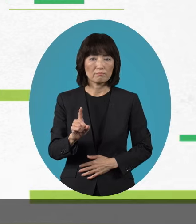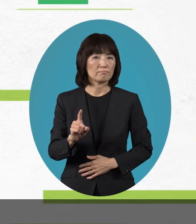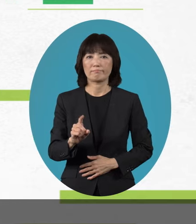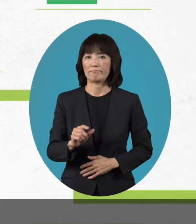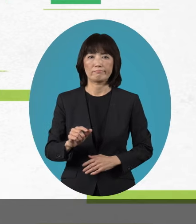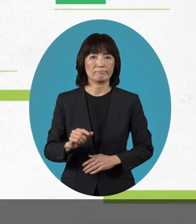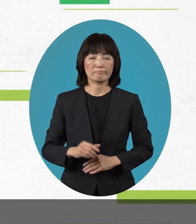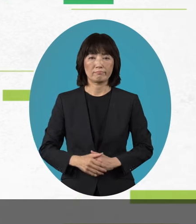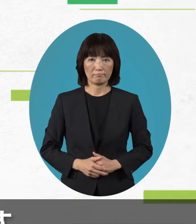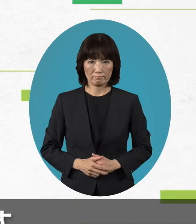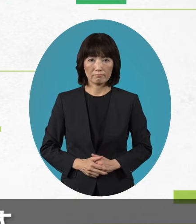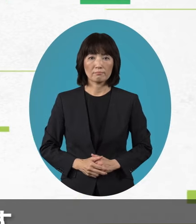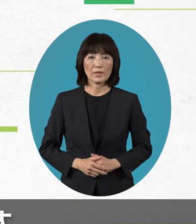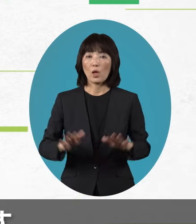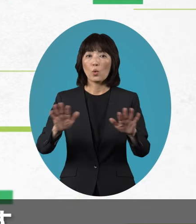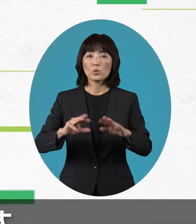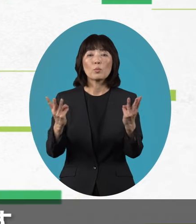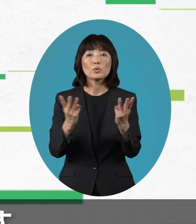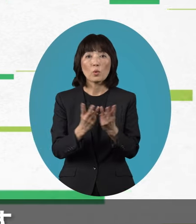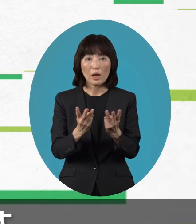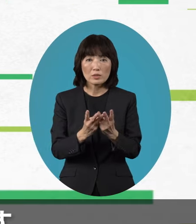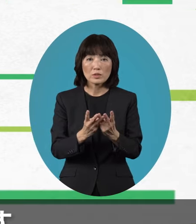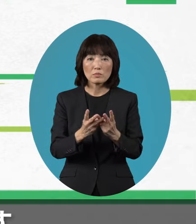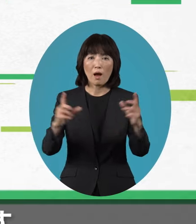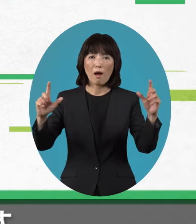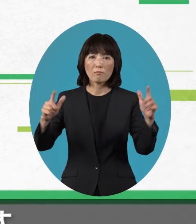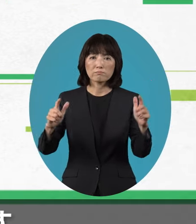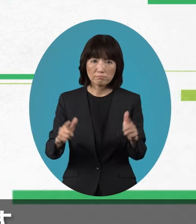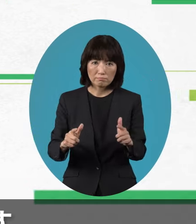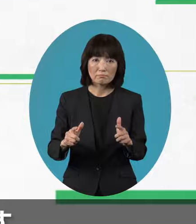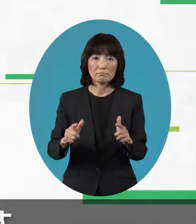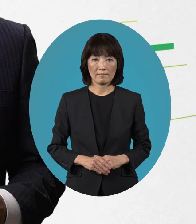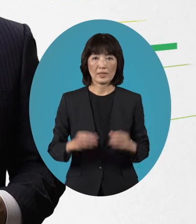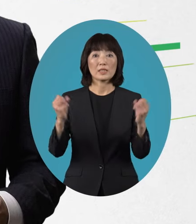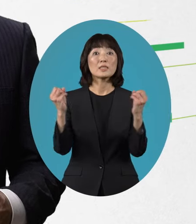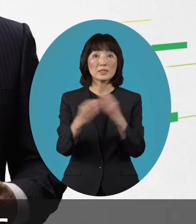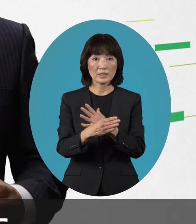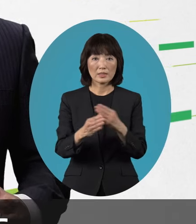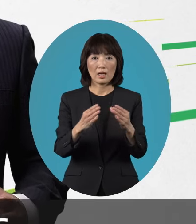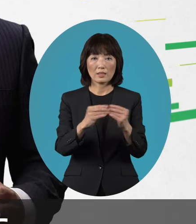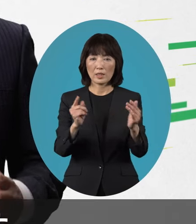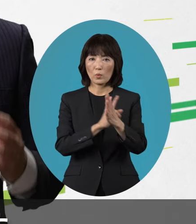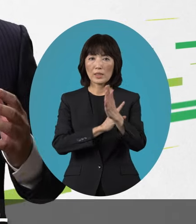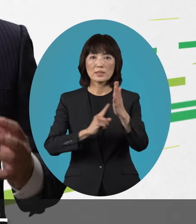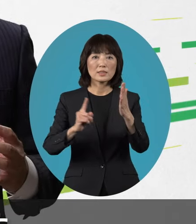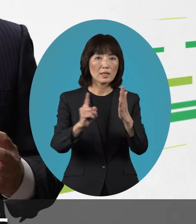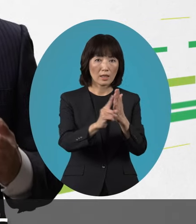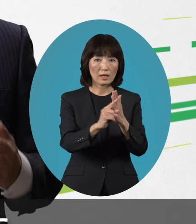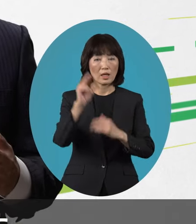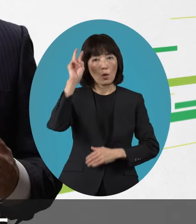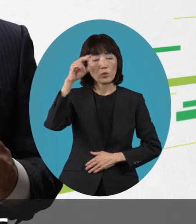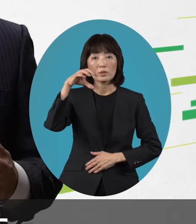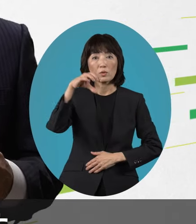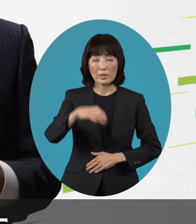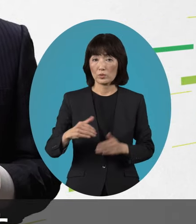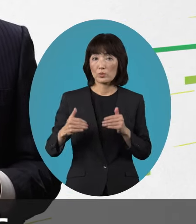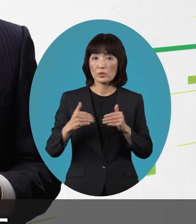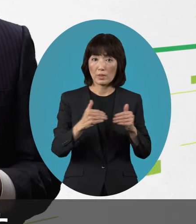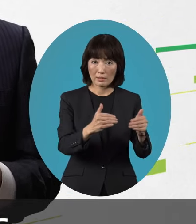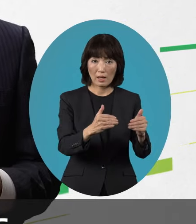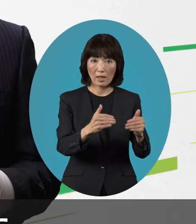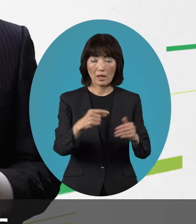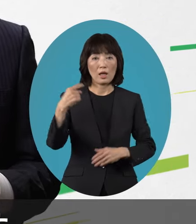ません。子どもの数はどんどん減っていっています。維新が全国に先駆けて大